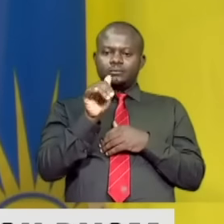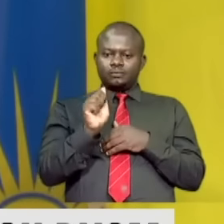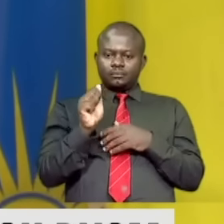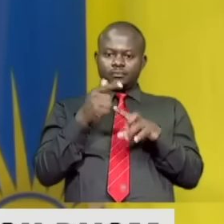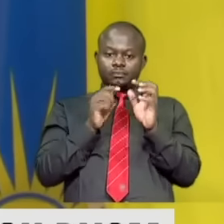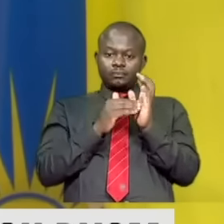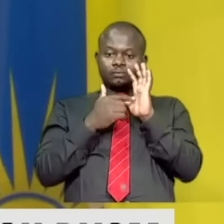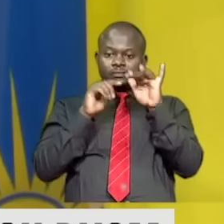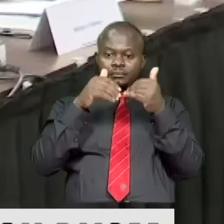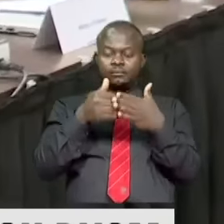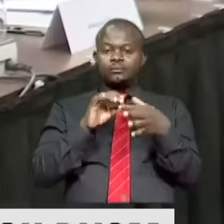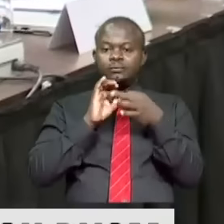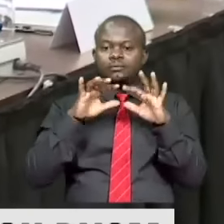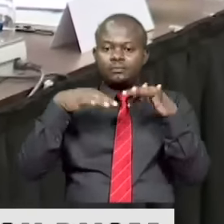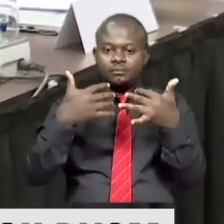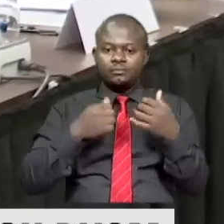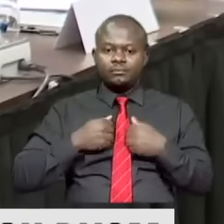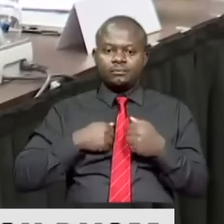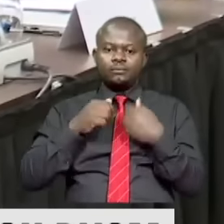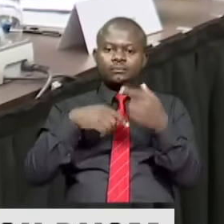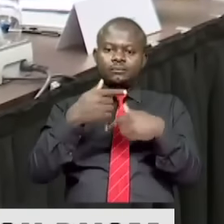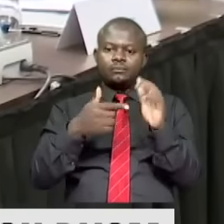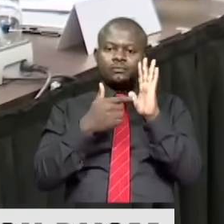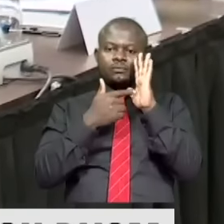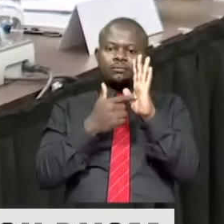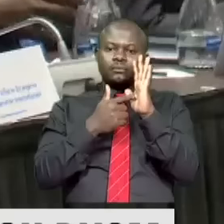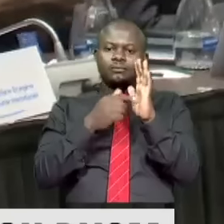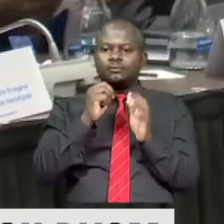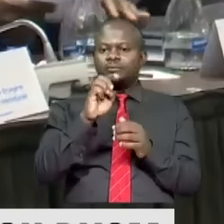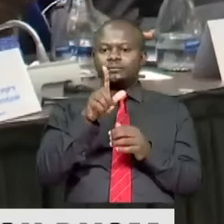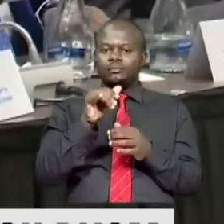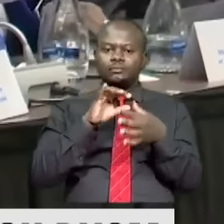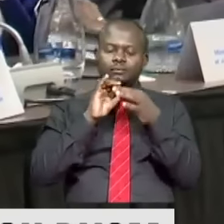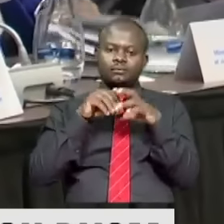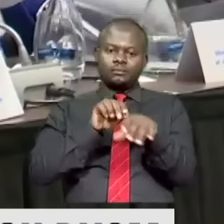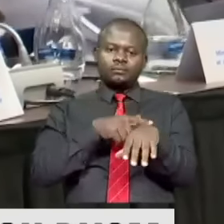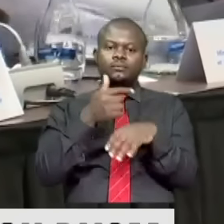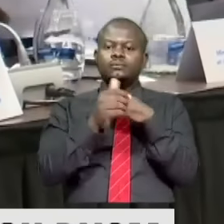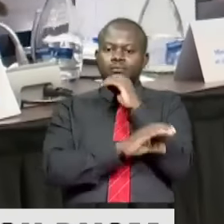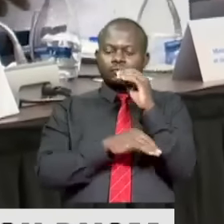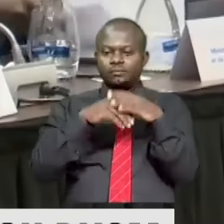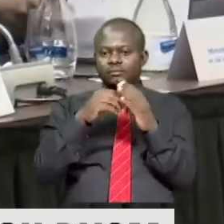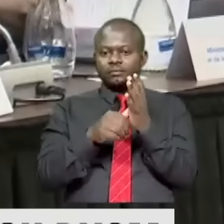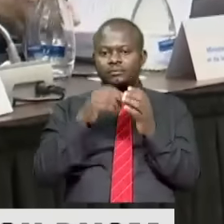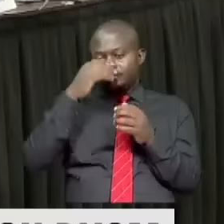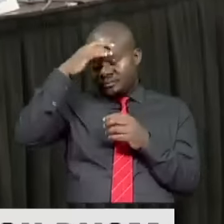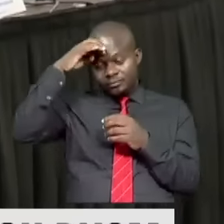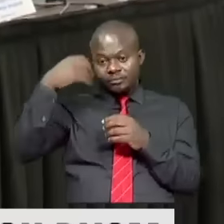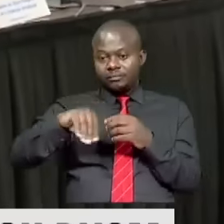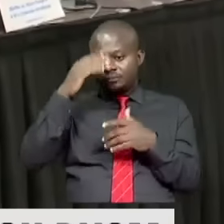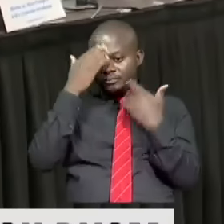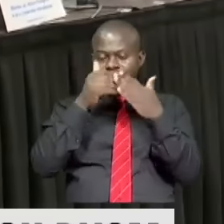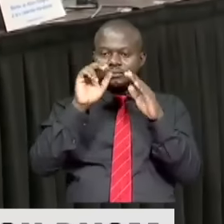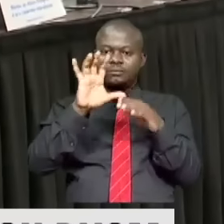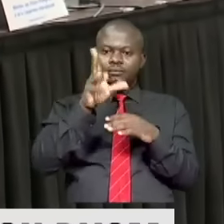agaragaza ko uyu mubano uturuka mu buryo u Rwanda rwakomeje kugaragariza Mali ubufatanye mu gihe iki gihugu cyari mu bihe bigoye. Ashimangira ko kugira ngo Afurika